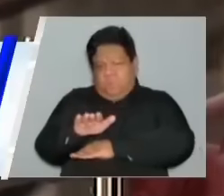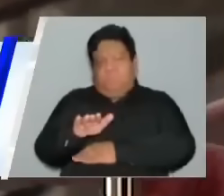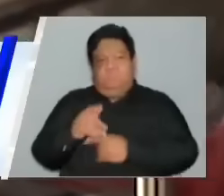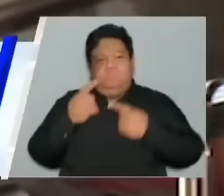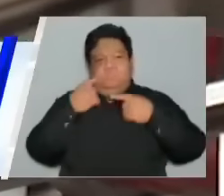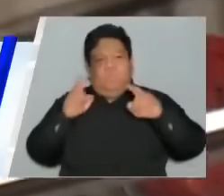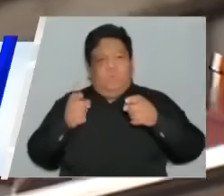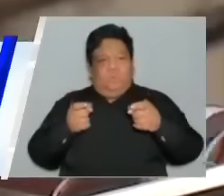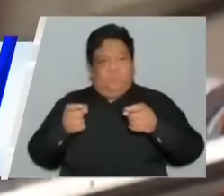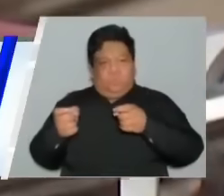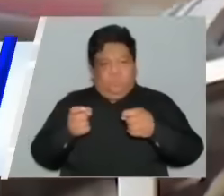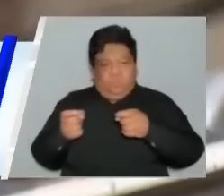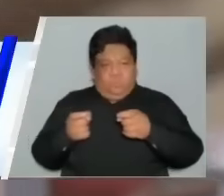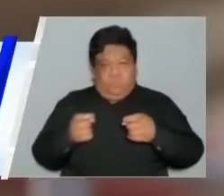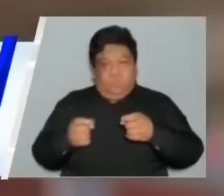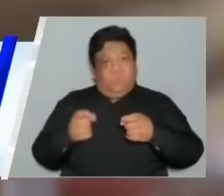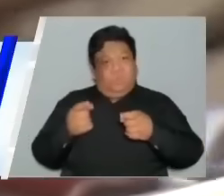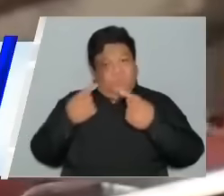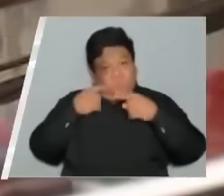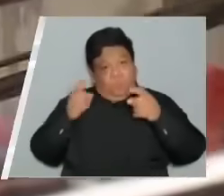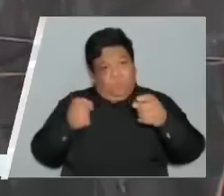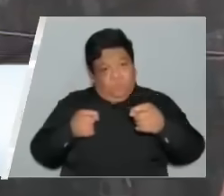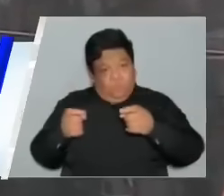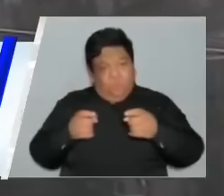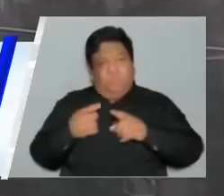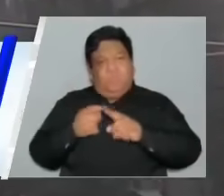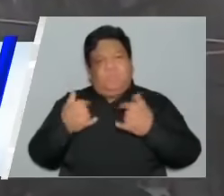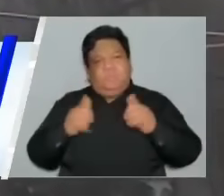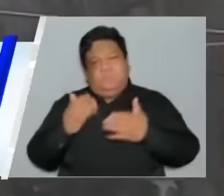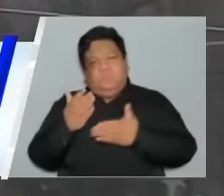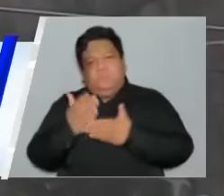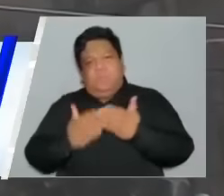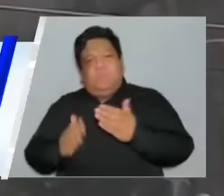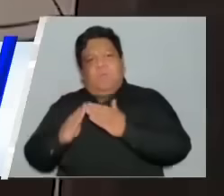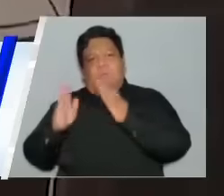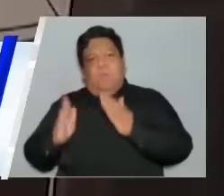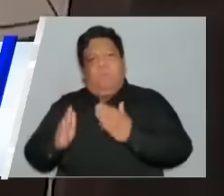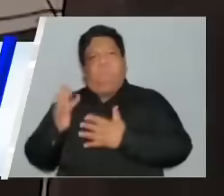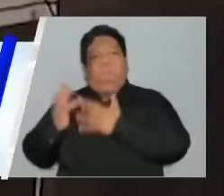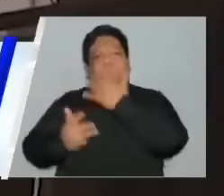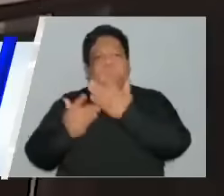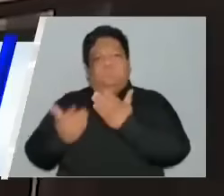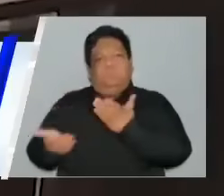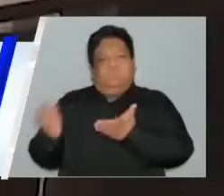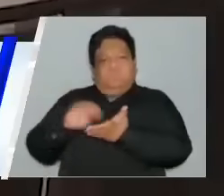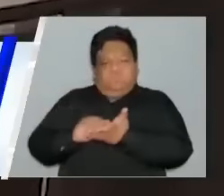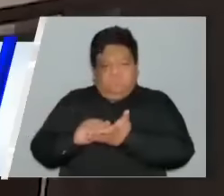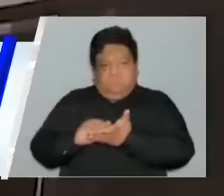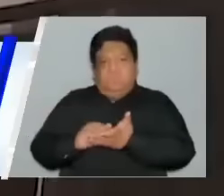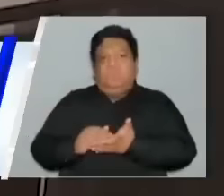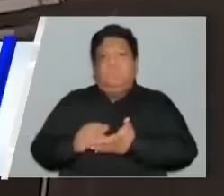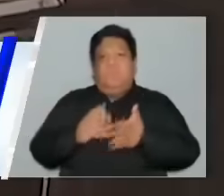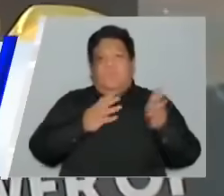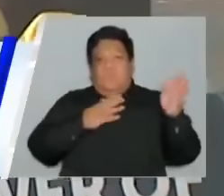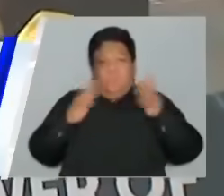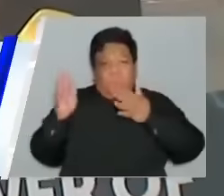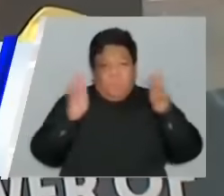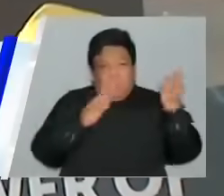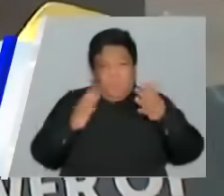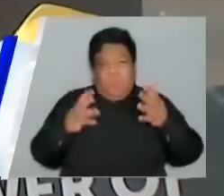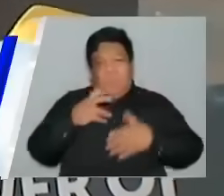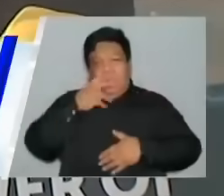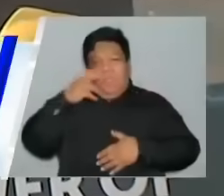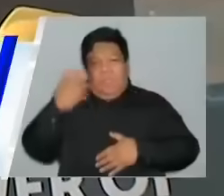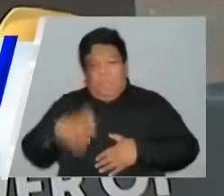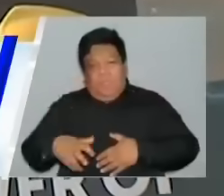under control, ilang bahay ang muling nag-apoy. Sa kabila ng lakas ng hangin at hindi ng init ng apoy at panahon, di